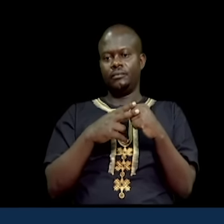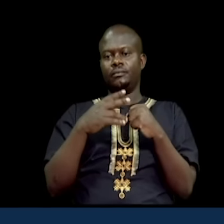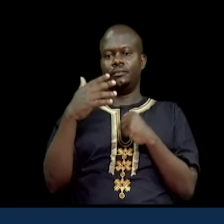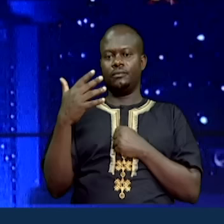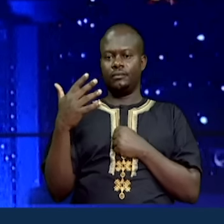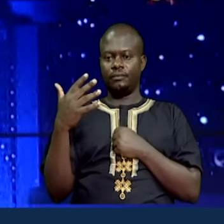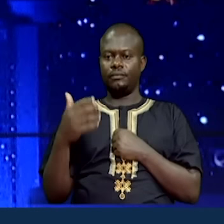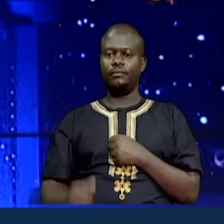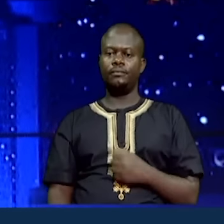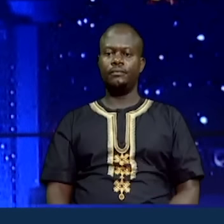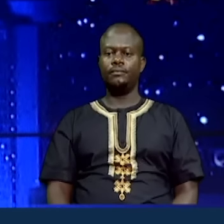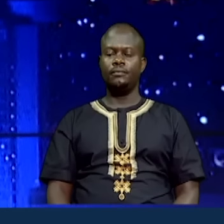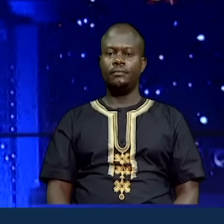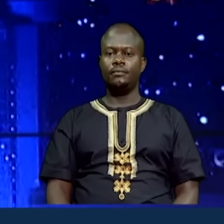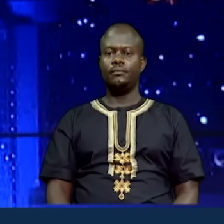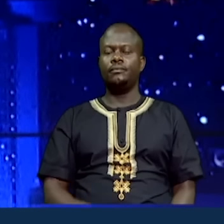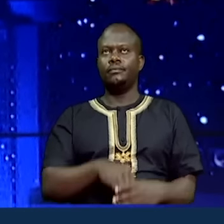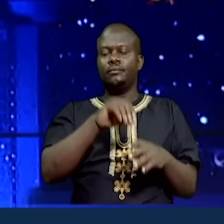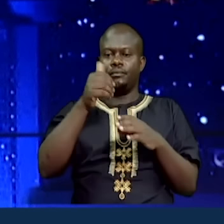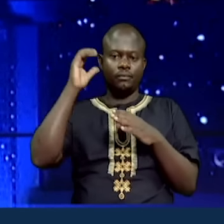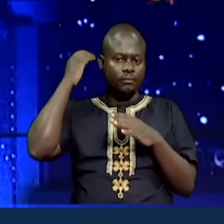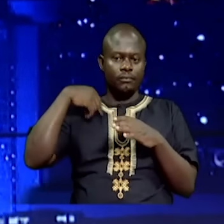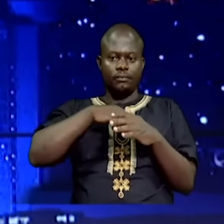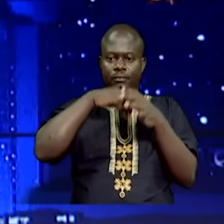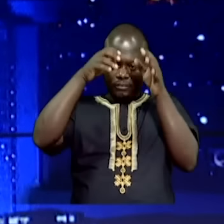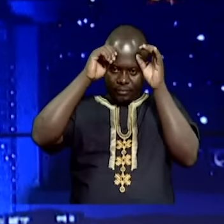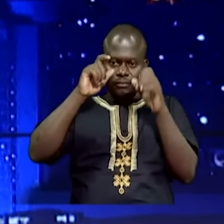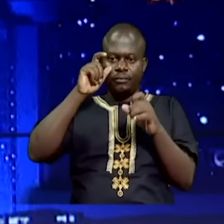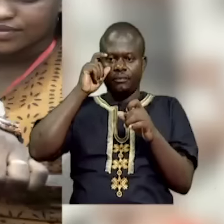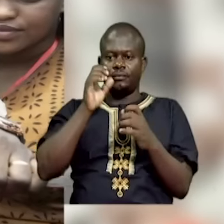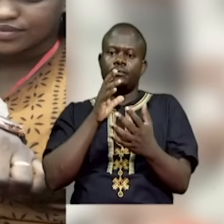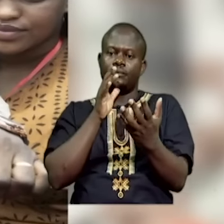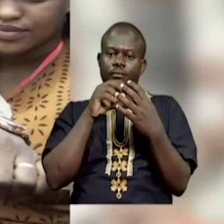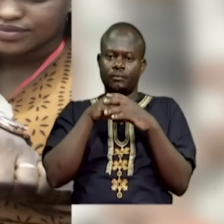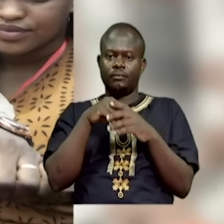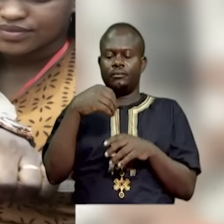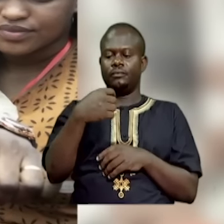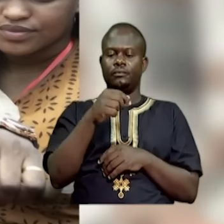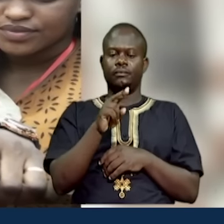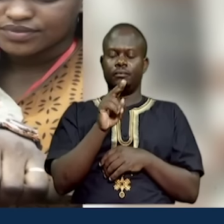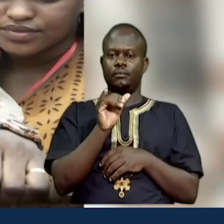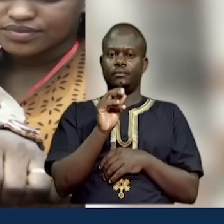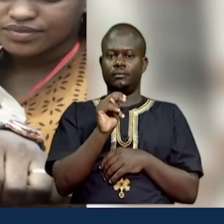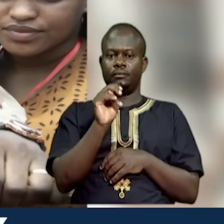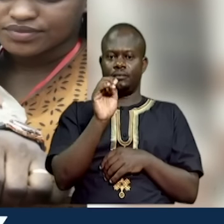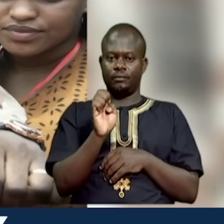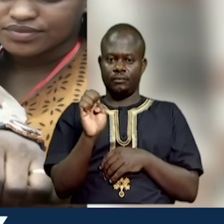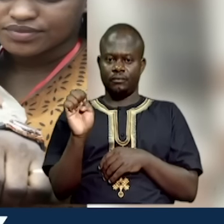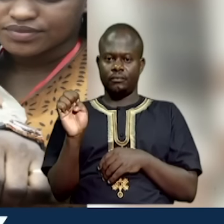w'1975. Yandi makuru kandi, Perezida Kagame ategerejwe muri Guinea ejo